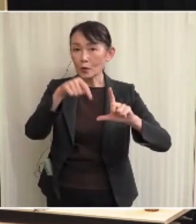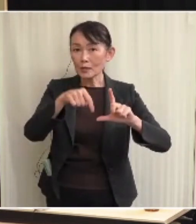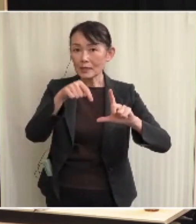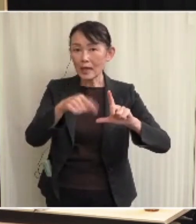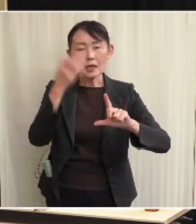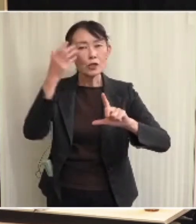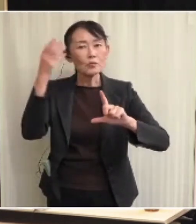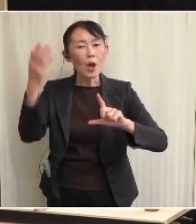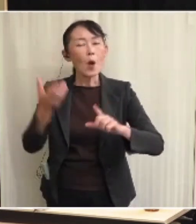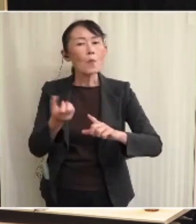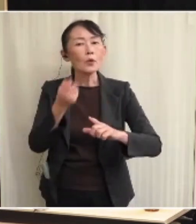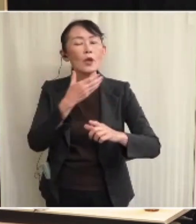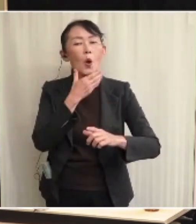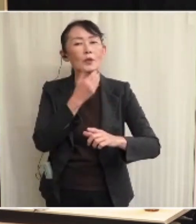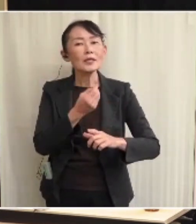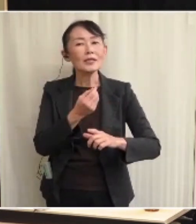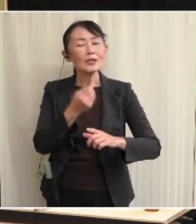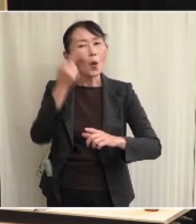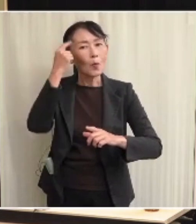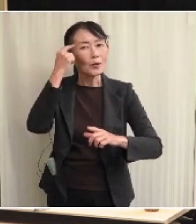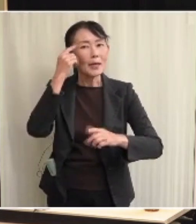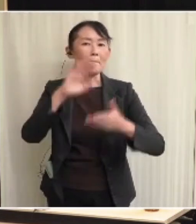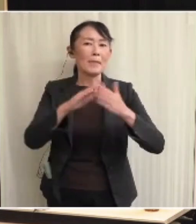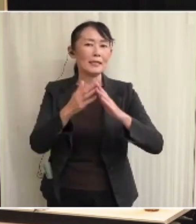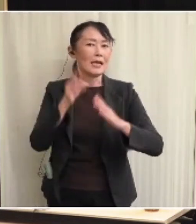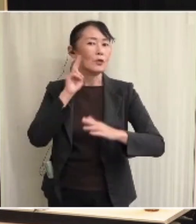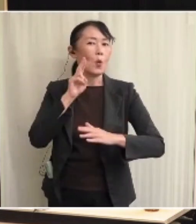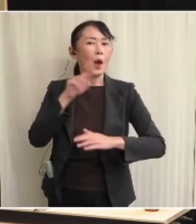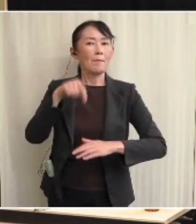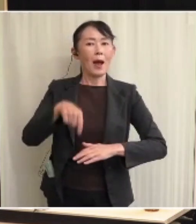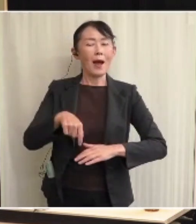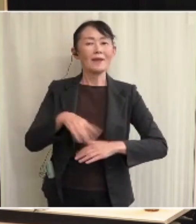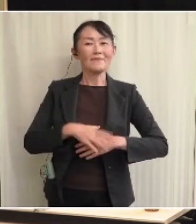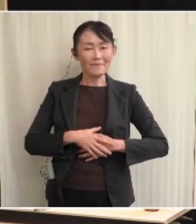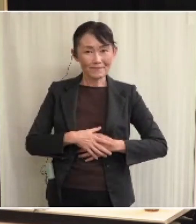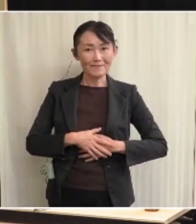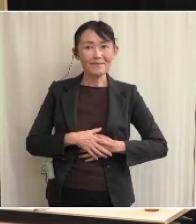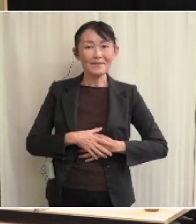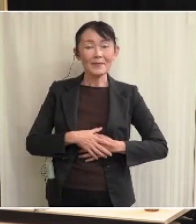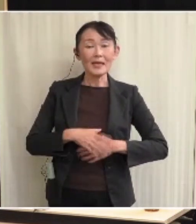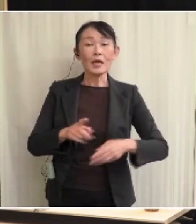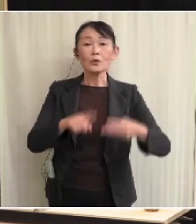。もう一つ番組を立ち上げた頃でございますが、